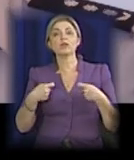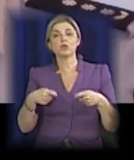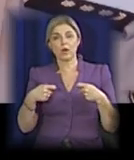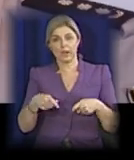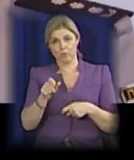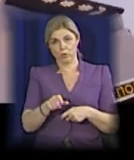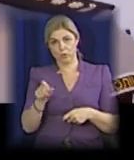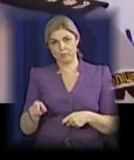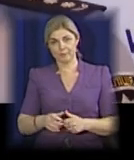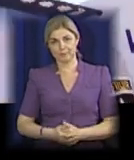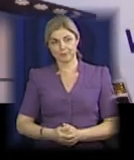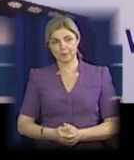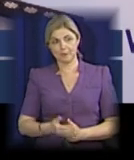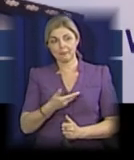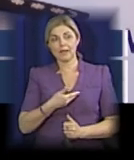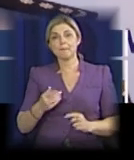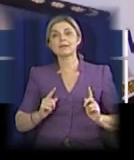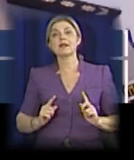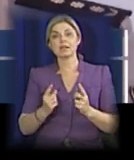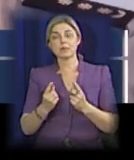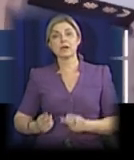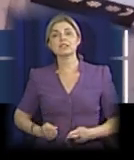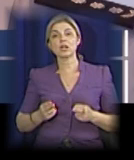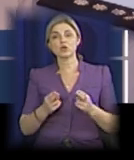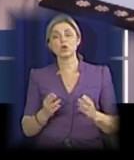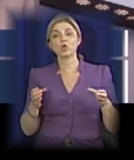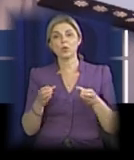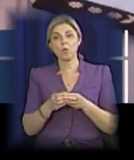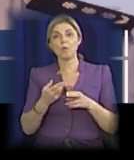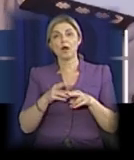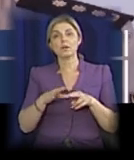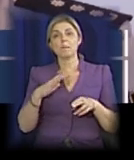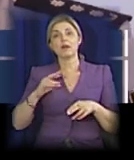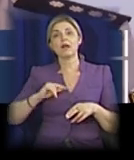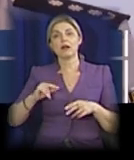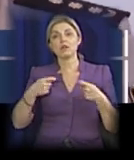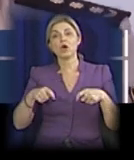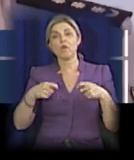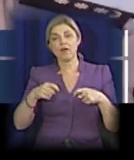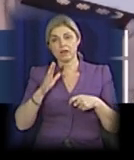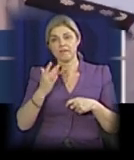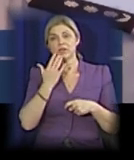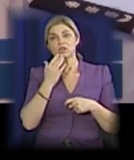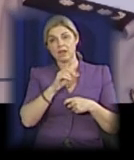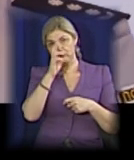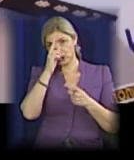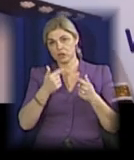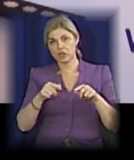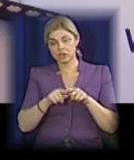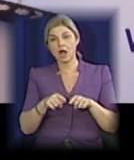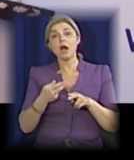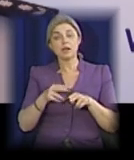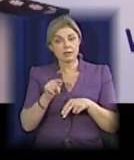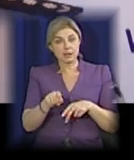Ми затримали злочинну групу, яка торгувала людьми в іноземних державах. Це теж приємний приклад для